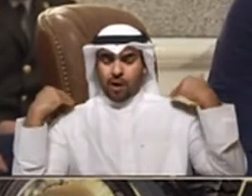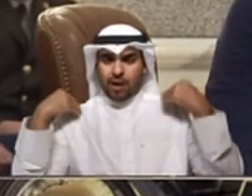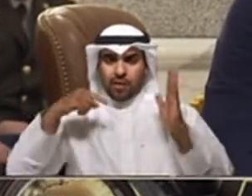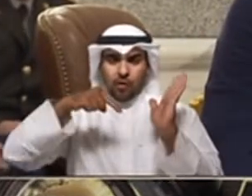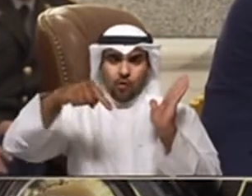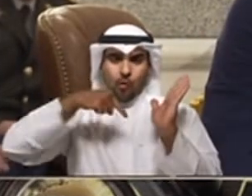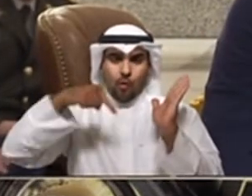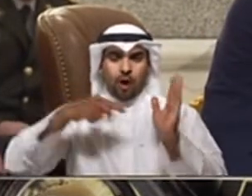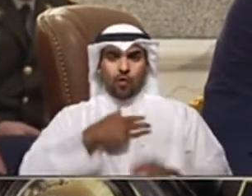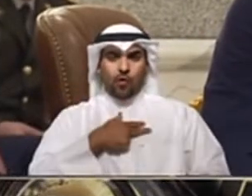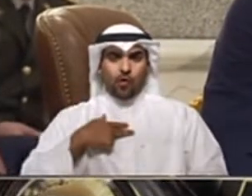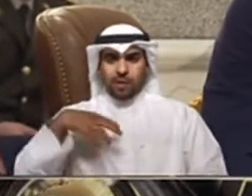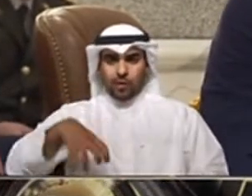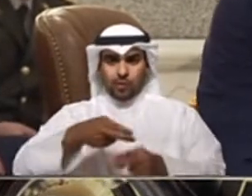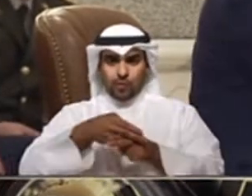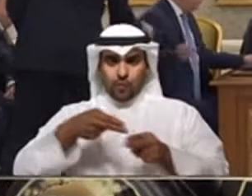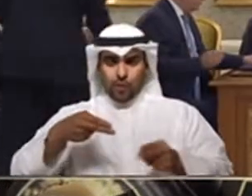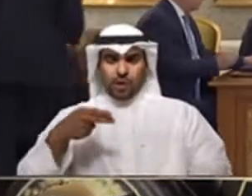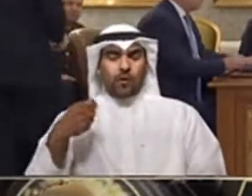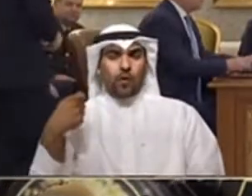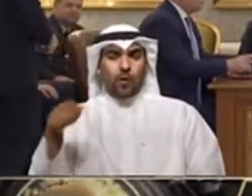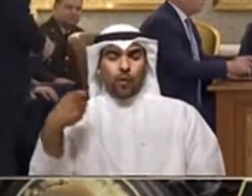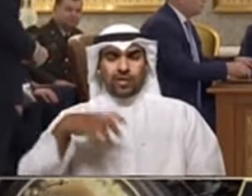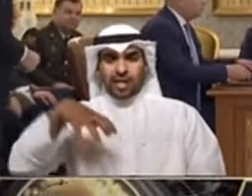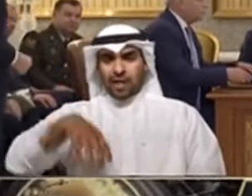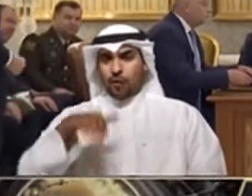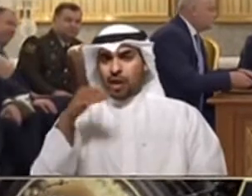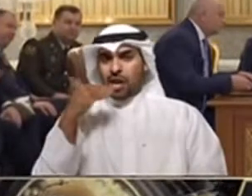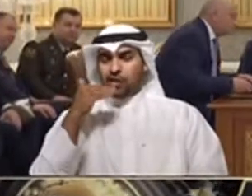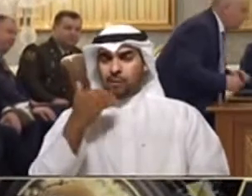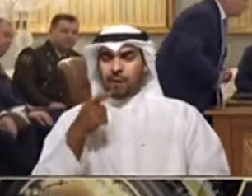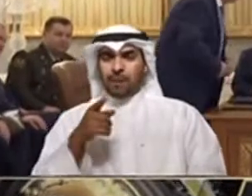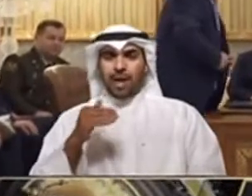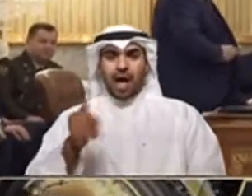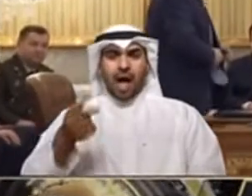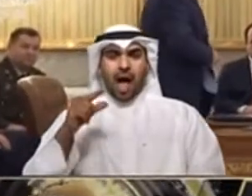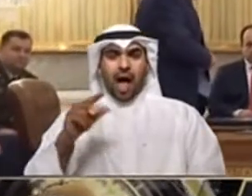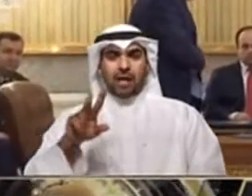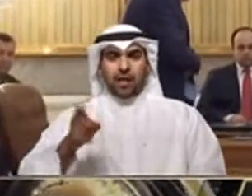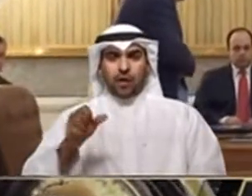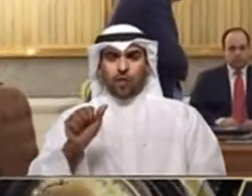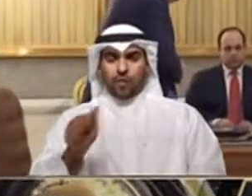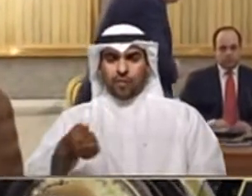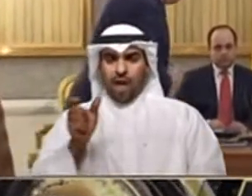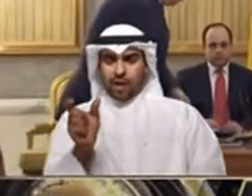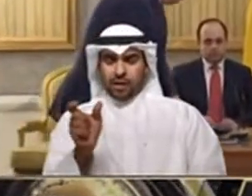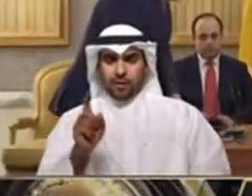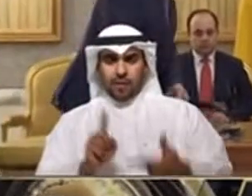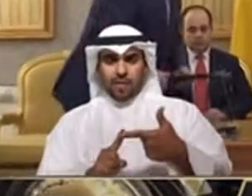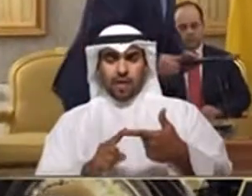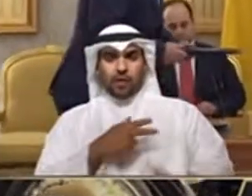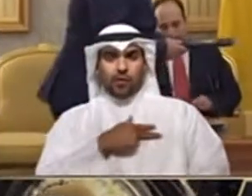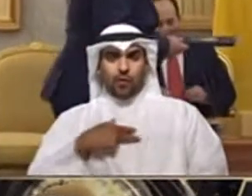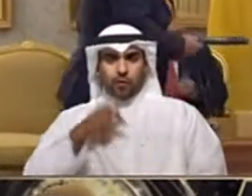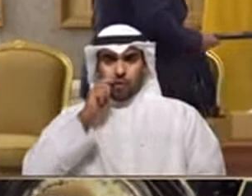دولة الكويت وزير التجارة والصناعة وزير الدولة لشؤون الشباب خالد نصر رودان، وعن حكومة أوكرانيا النائب الأول لرئيس